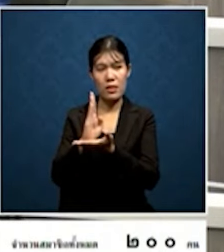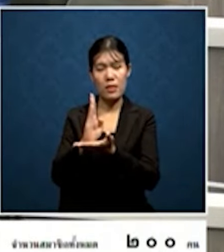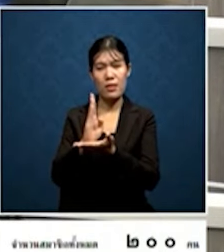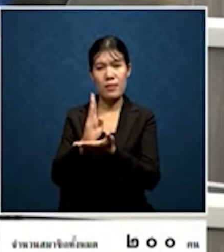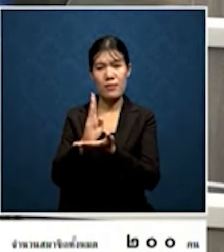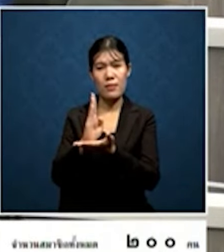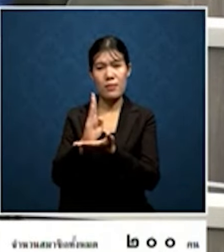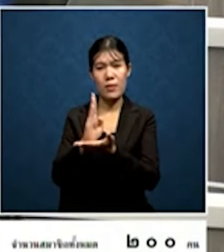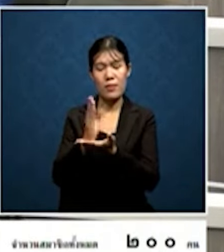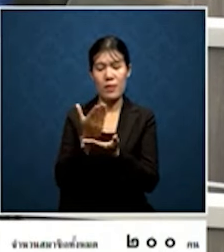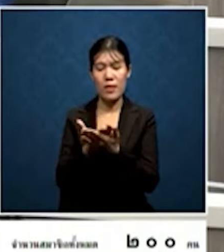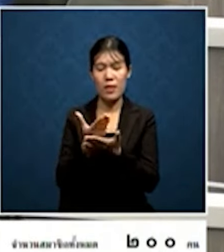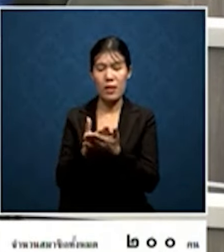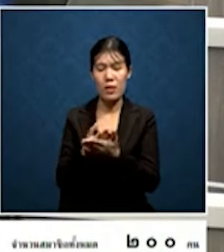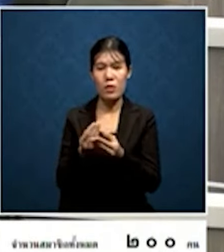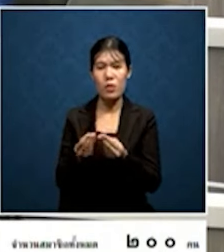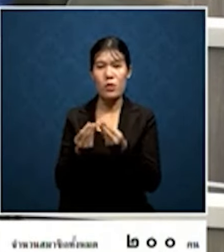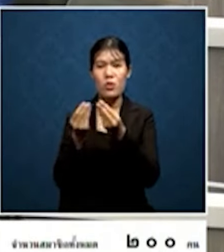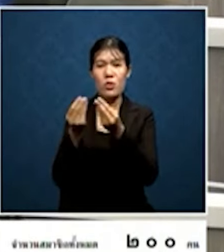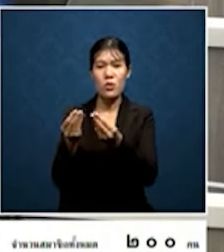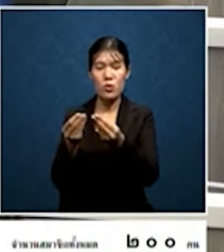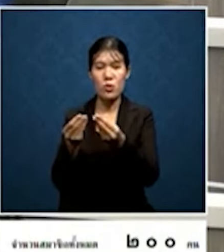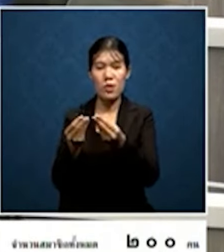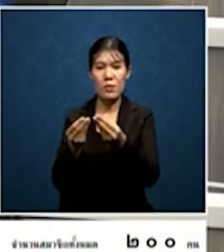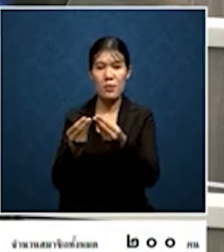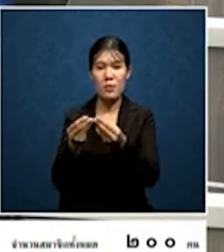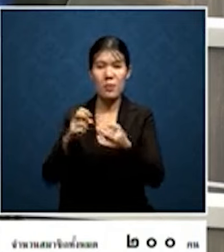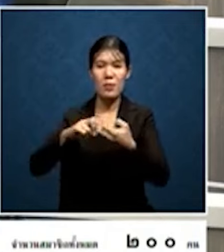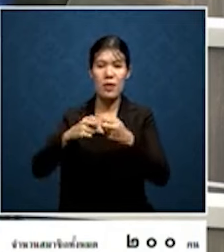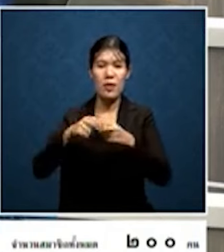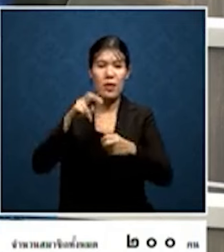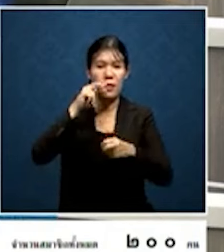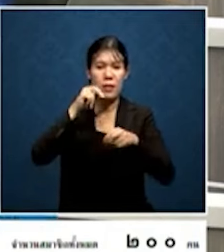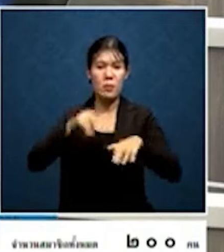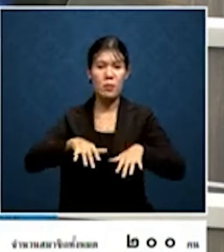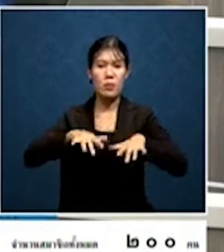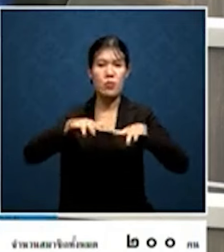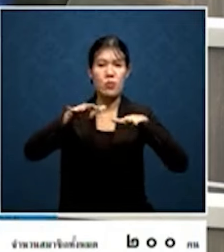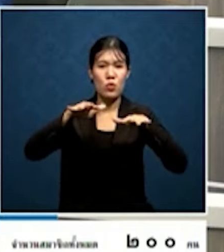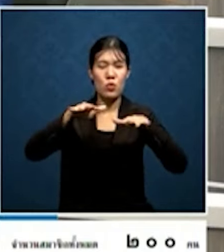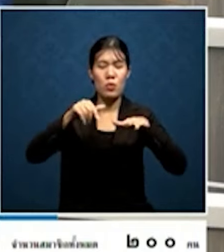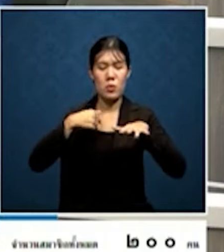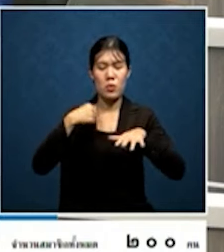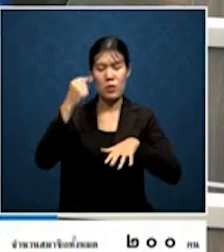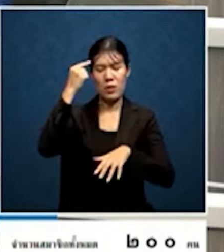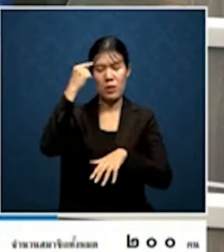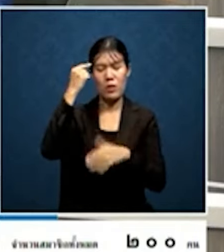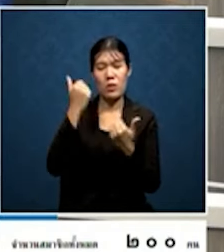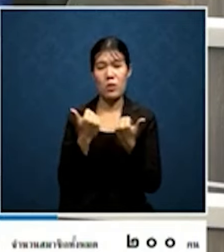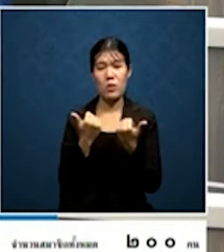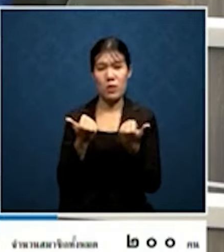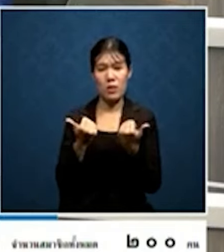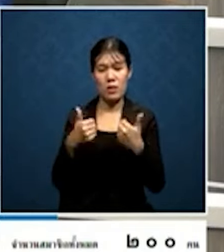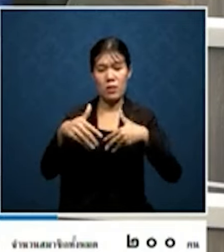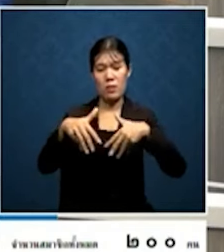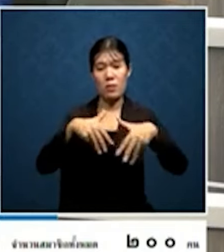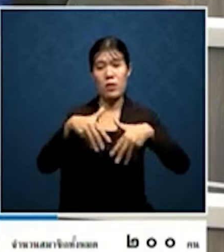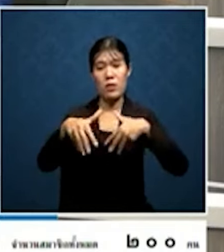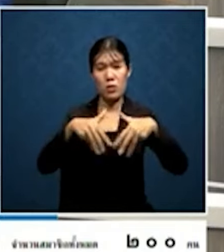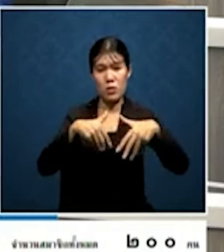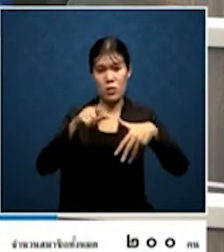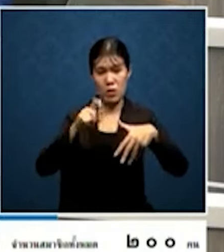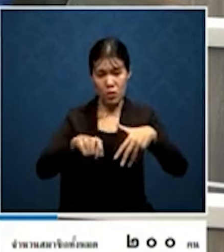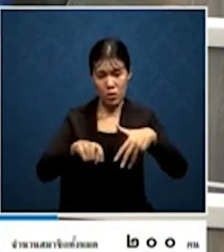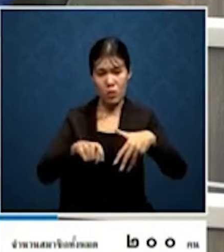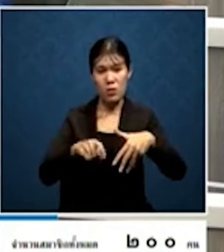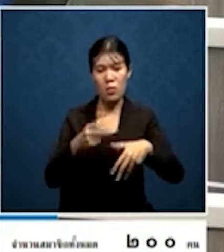ำรงตำแหน่งสมาชิกวุฒิสภาหรือไม่และอาจเข้าข่ายมีลักษณะต้องห้ามมิให้สมัครเป็นสมาชิกวุฒิส